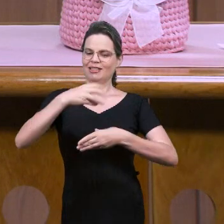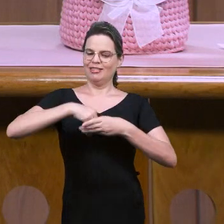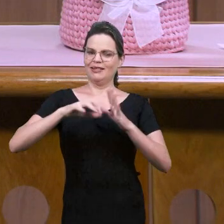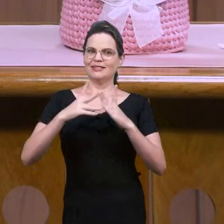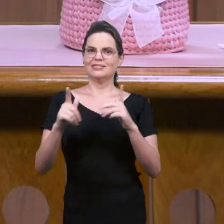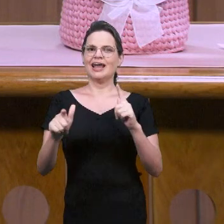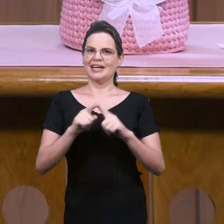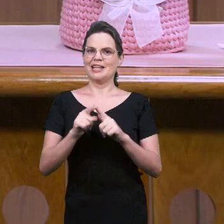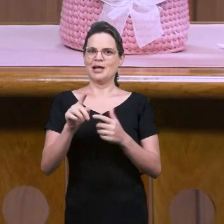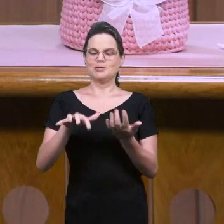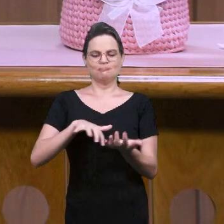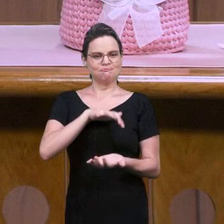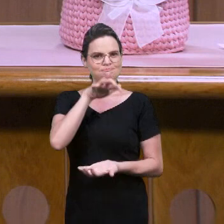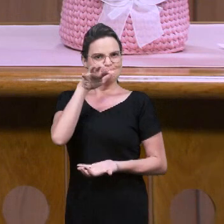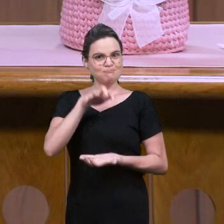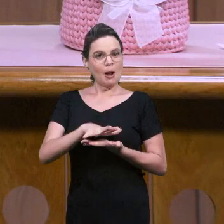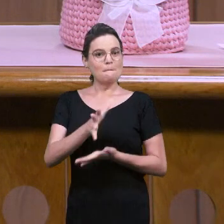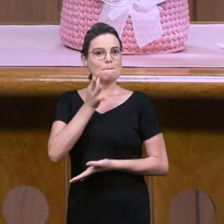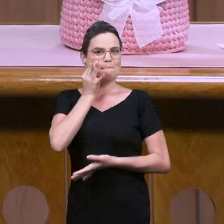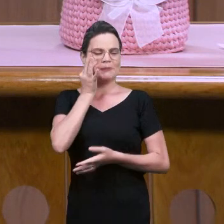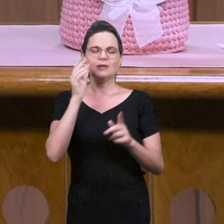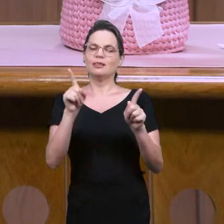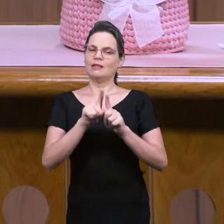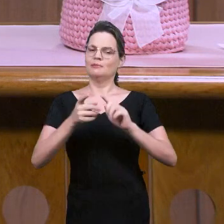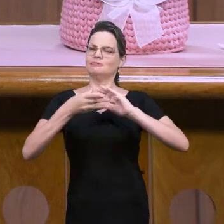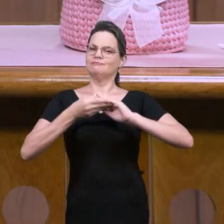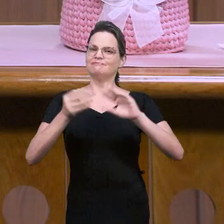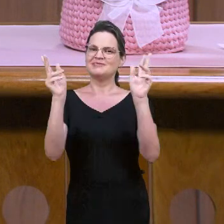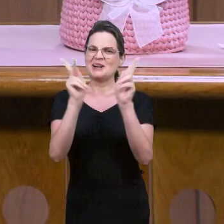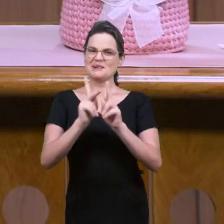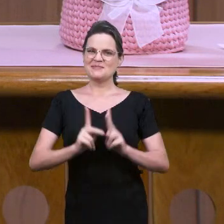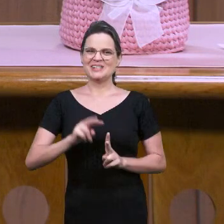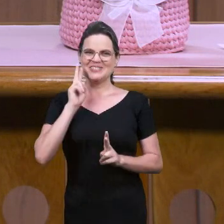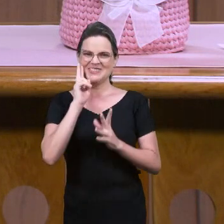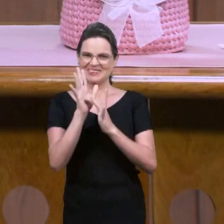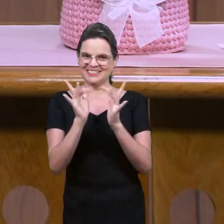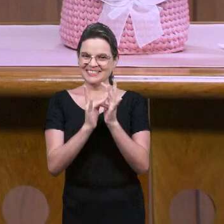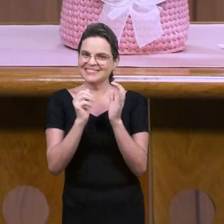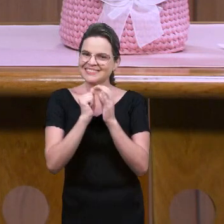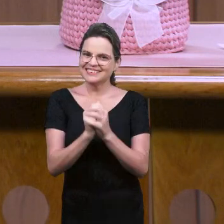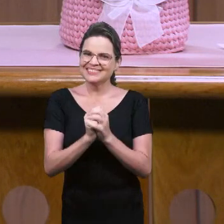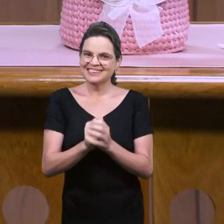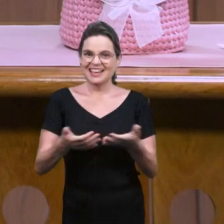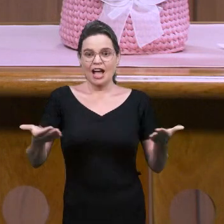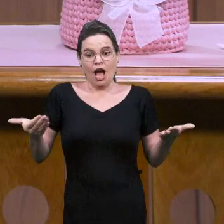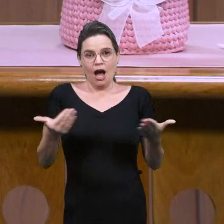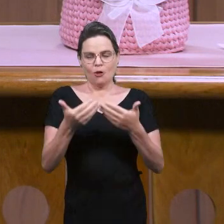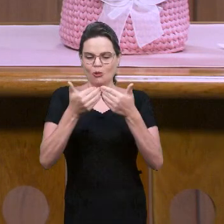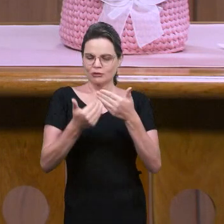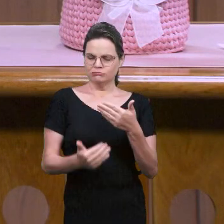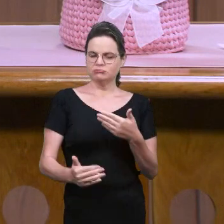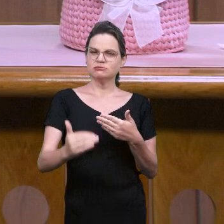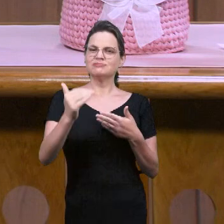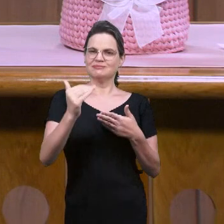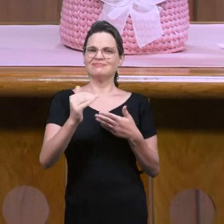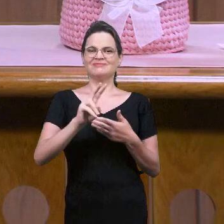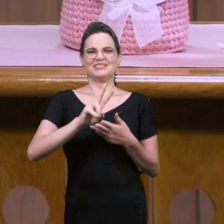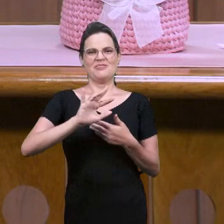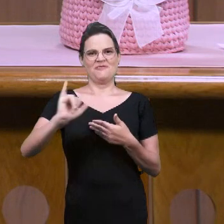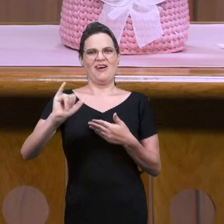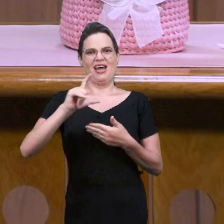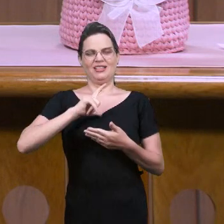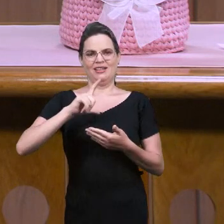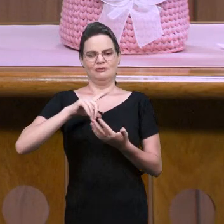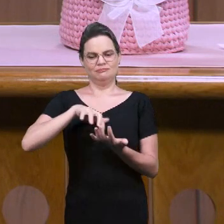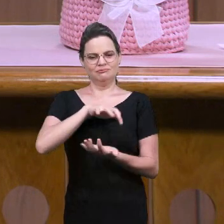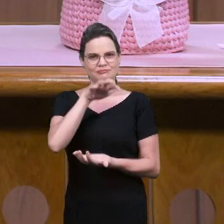les églises, dans le culte présentiel. Nous voulons saluer les frères et sœurs dans la paix du Seigneur Jésus. Une fois qu'à partir de ce moment, nous